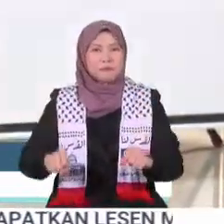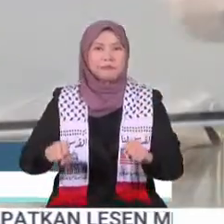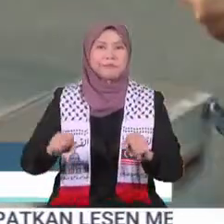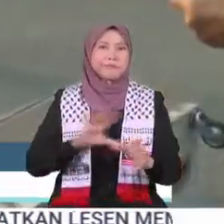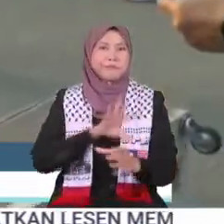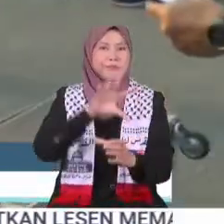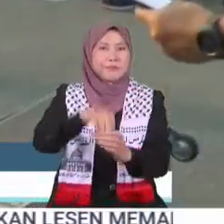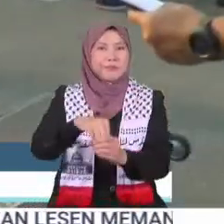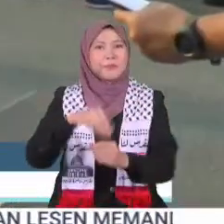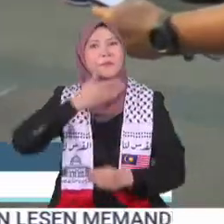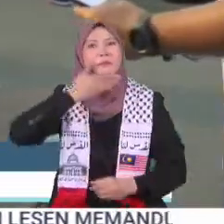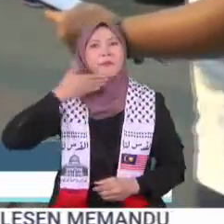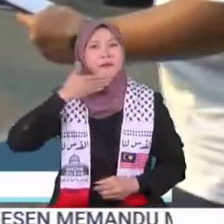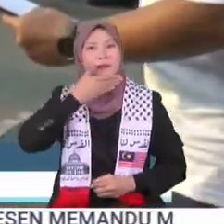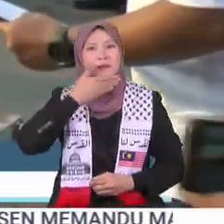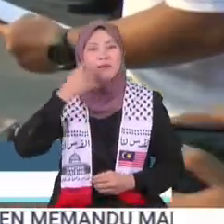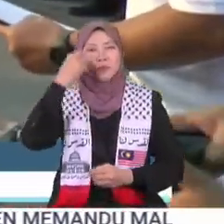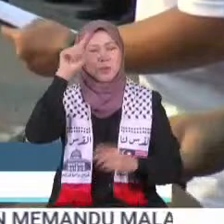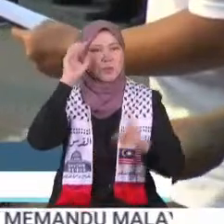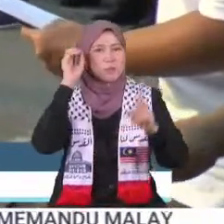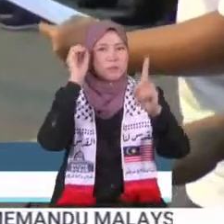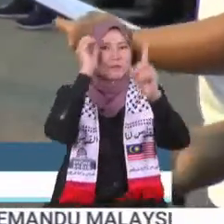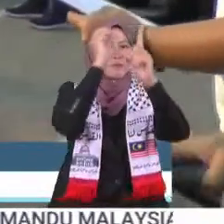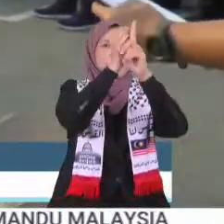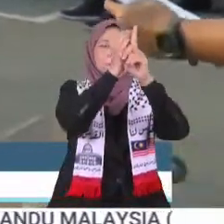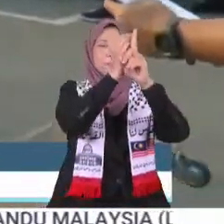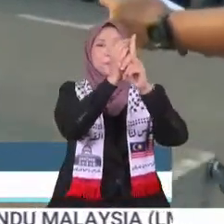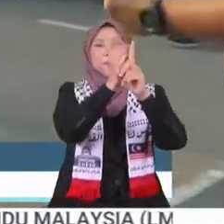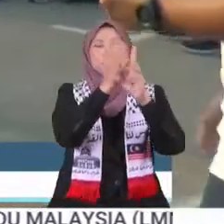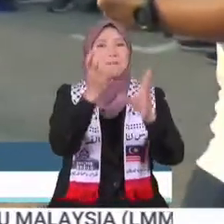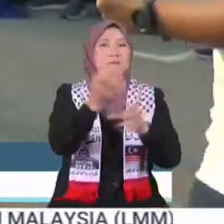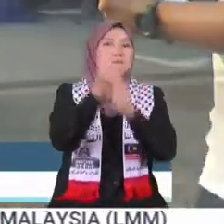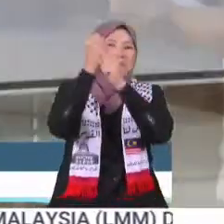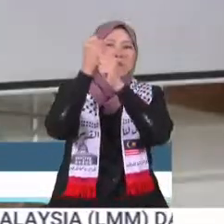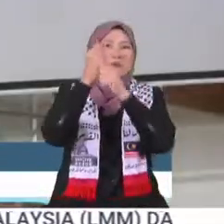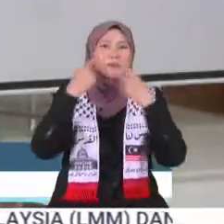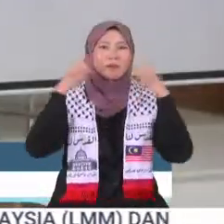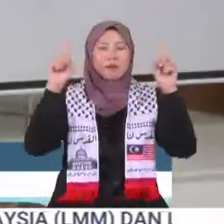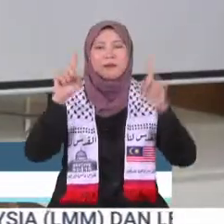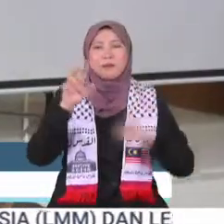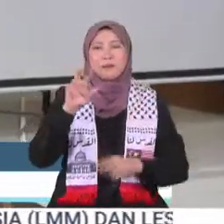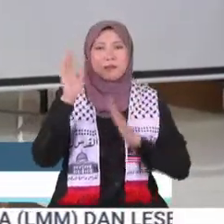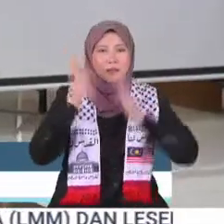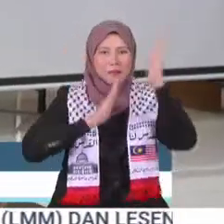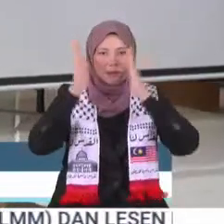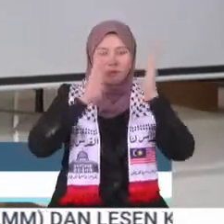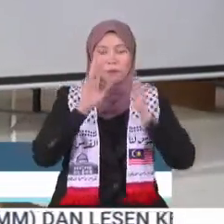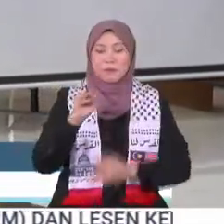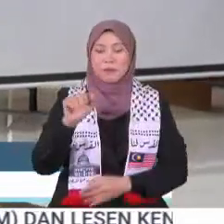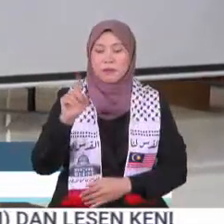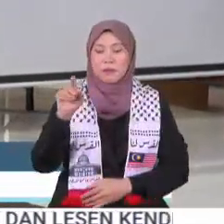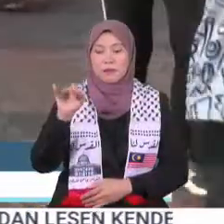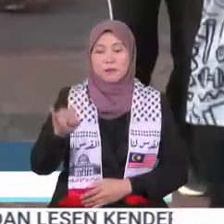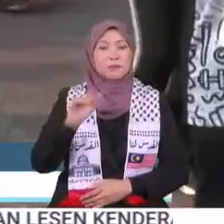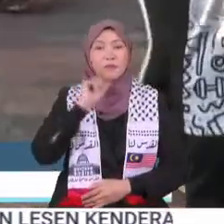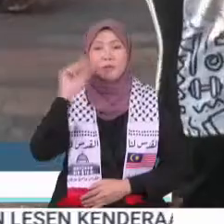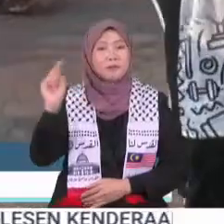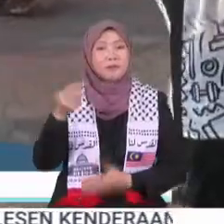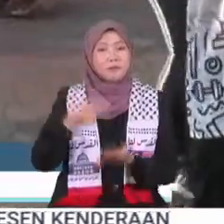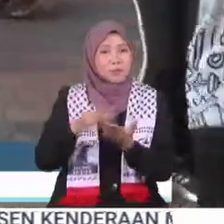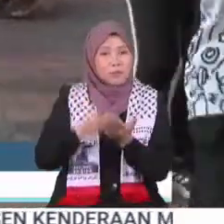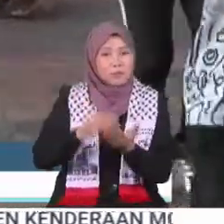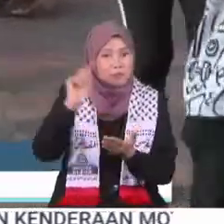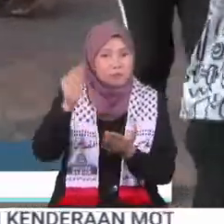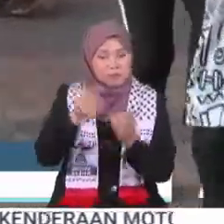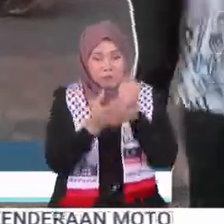belia bagi mencapai objektif Malaysia Madani. Bukan melihat kepada peruntukan semata-mata,